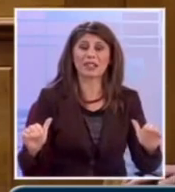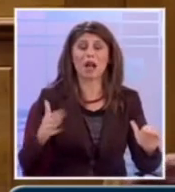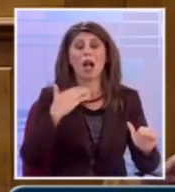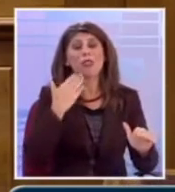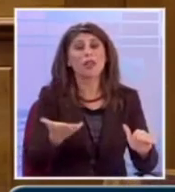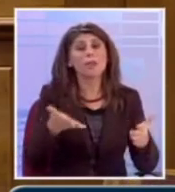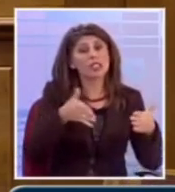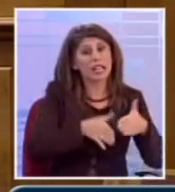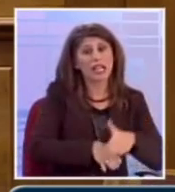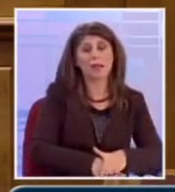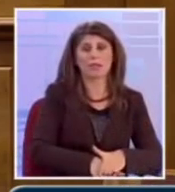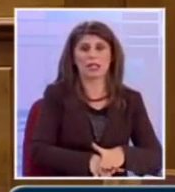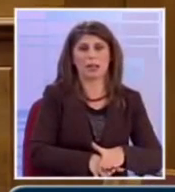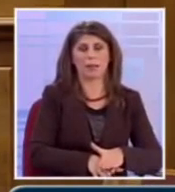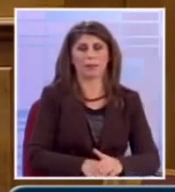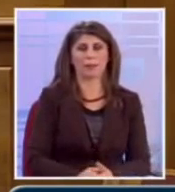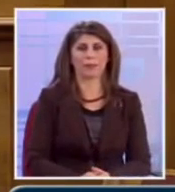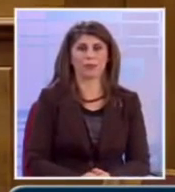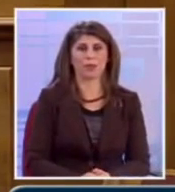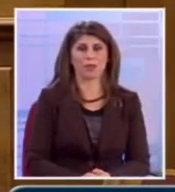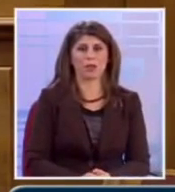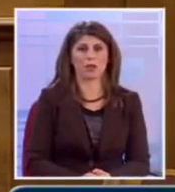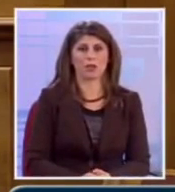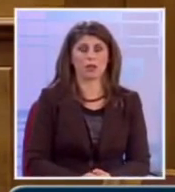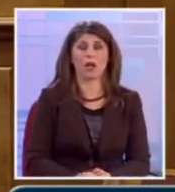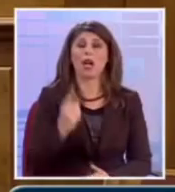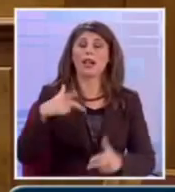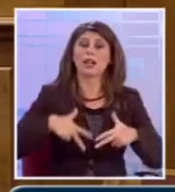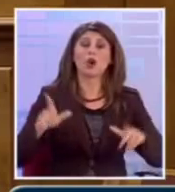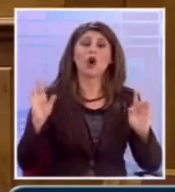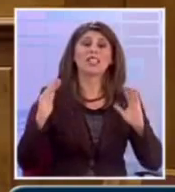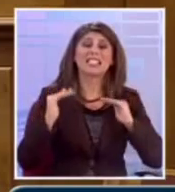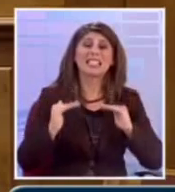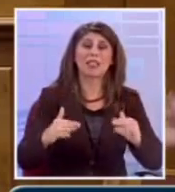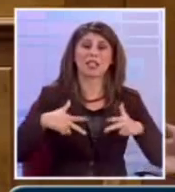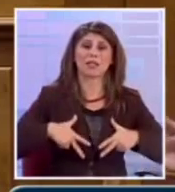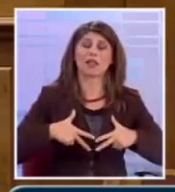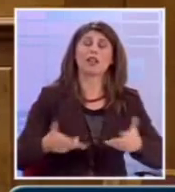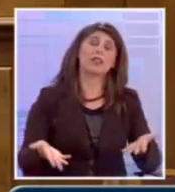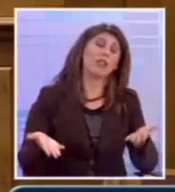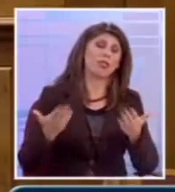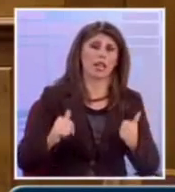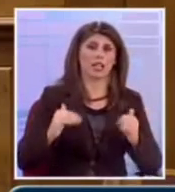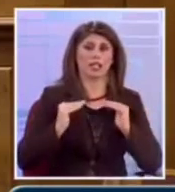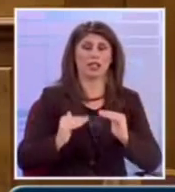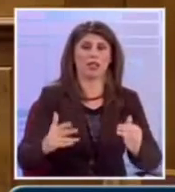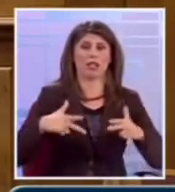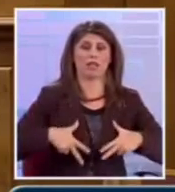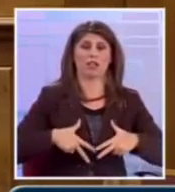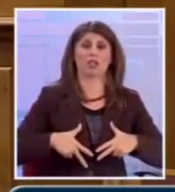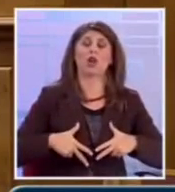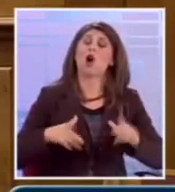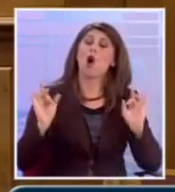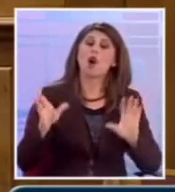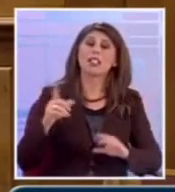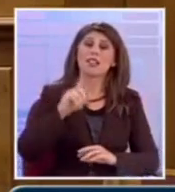Δεν μπορείτε να κρύψετε ότι μια χώρα χωρίς σταθερή κυβέρνηση, διότι δεν έχετε σταθερή κυβέρνηση, χωρίς